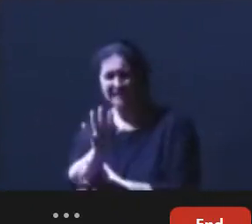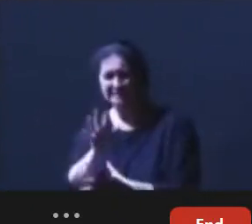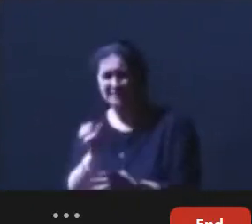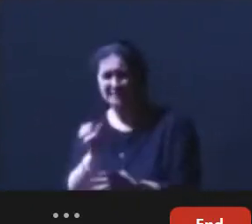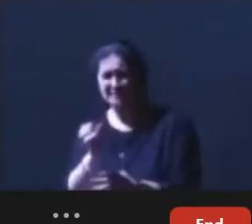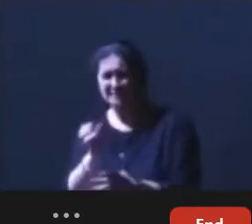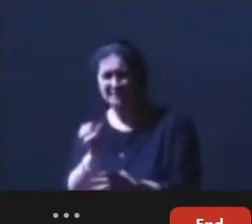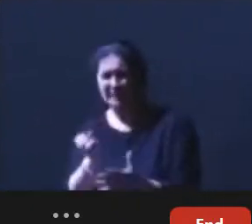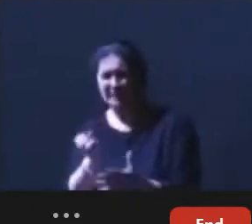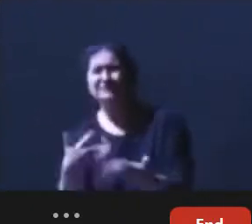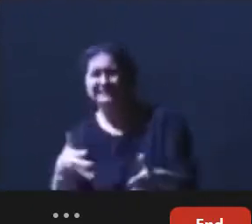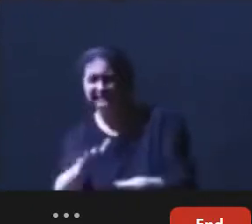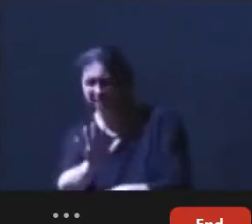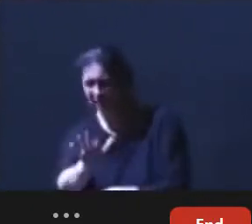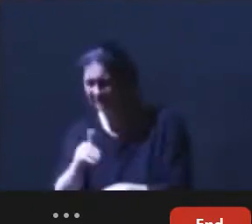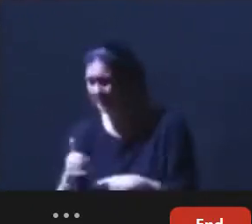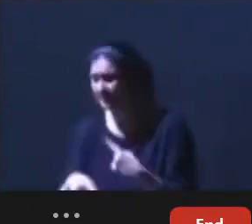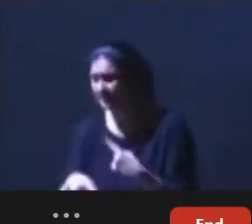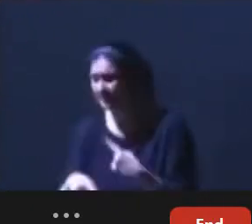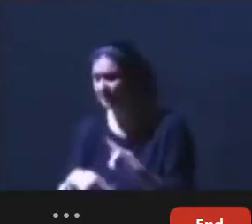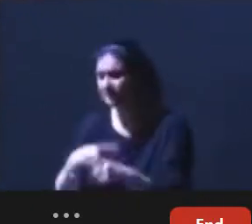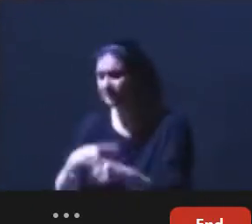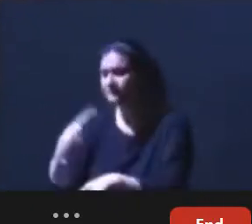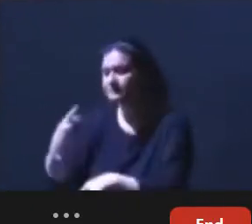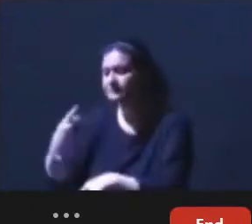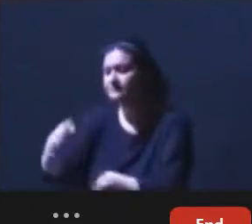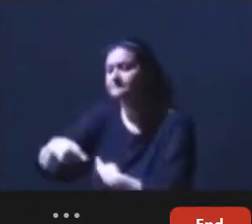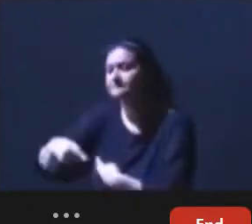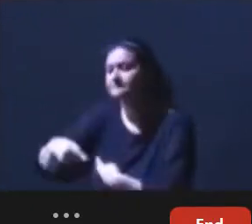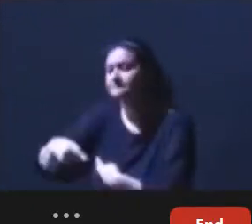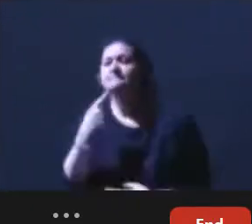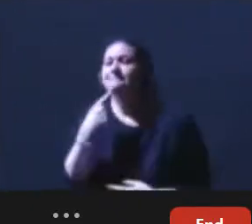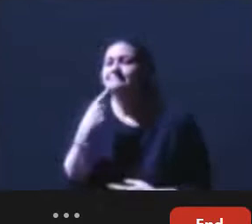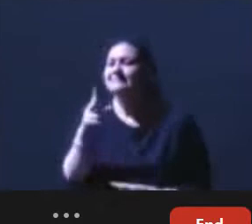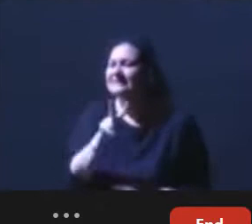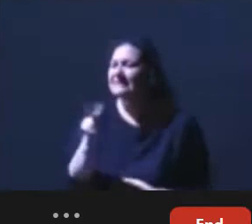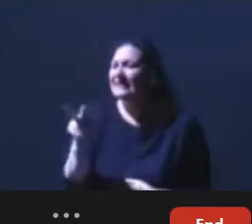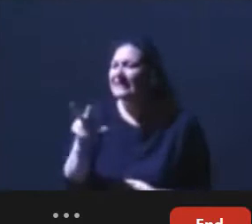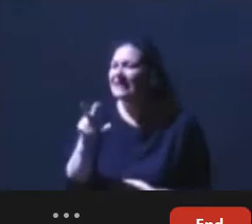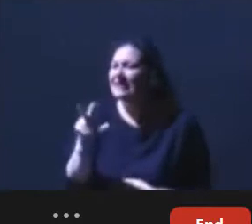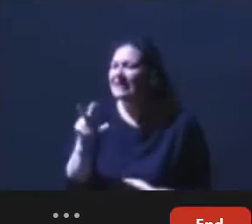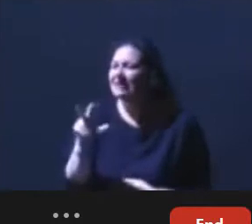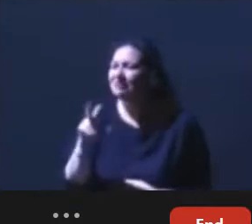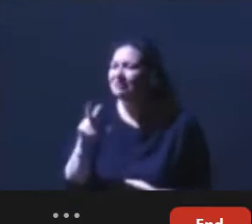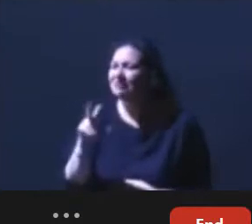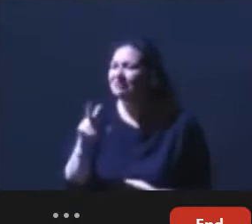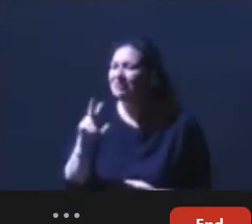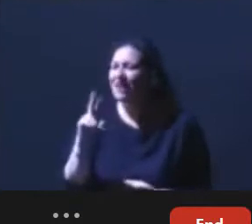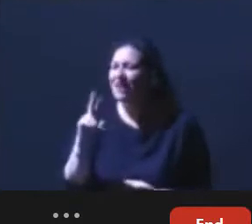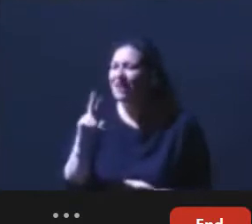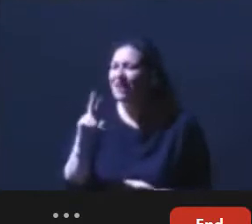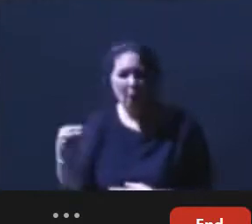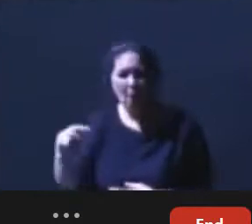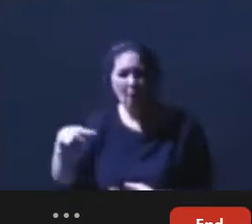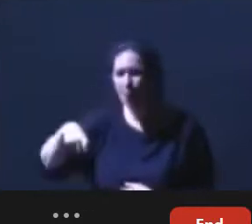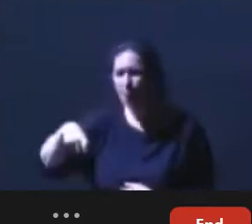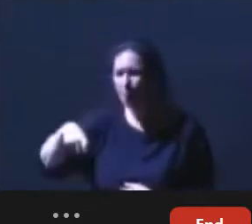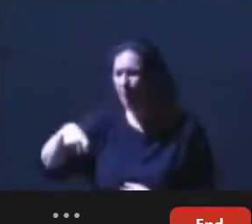hết hàng xem. Tại vì là cái sản phẩm đắt thì mọi người cứ biết giá